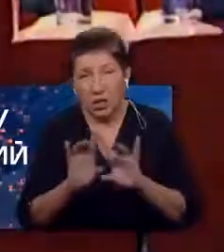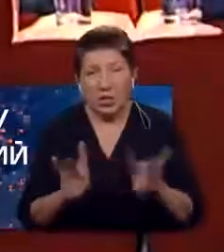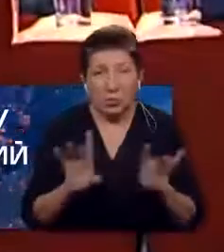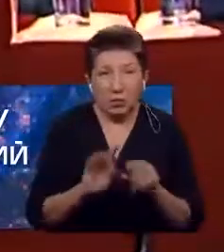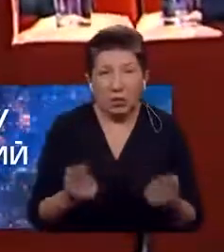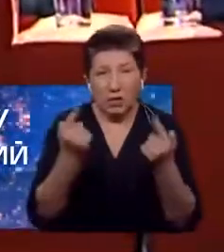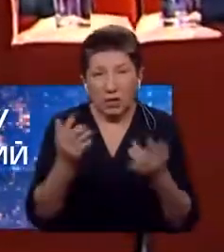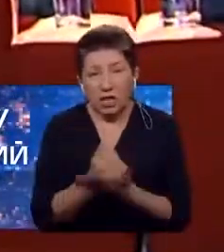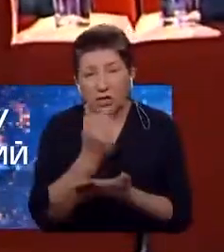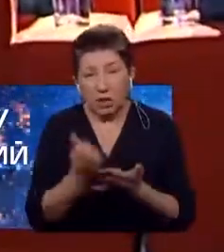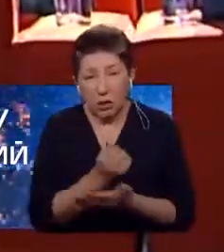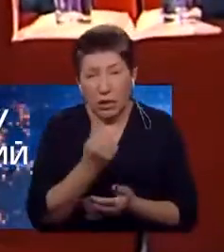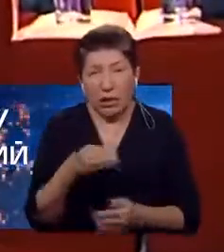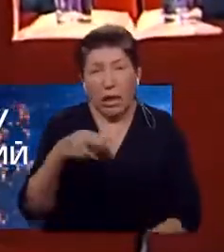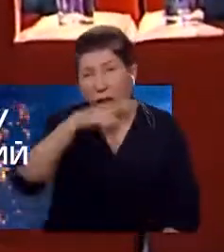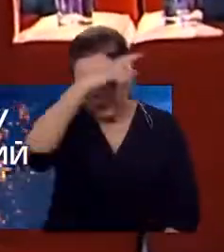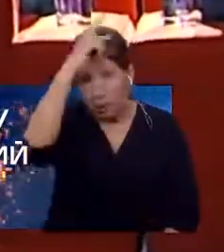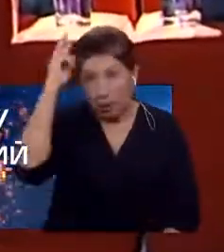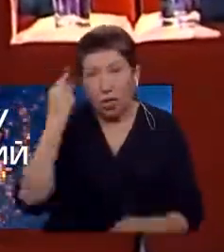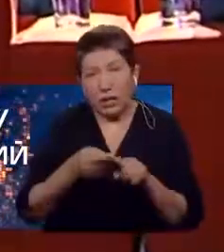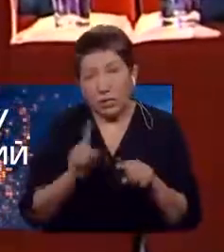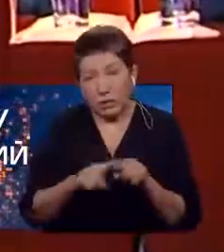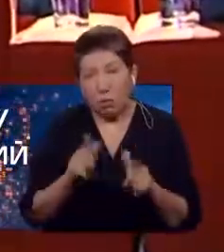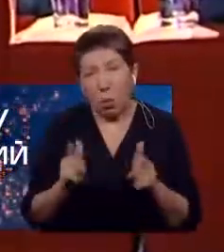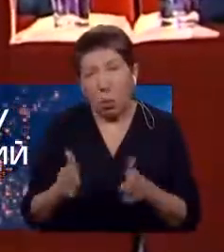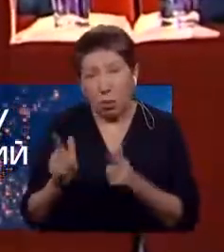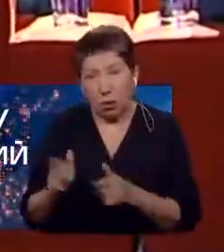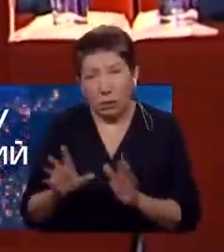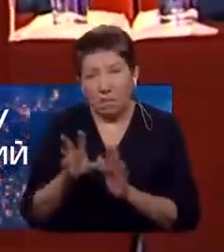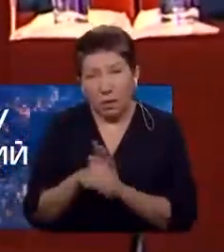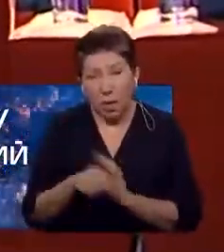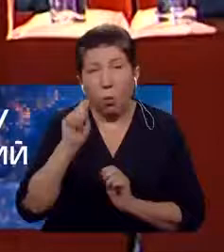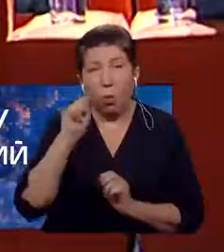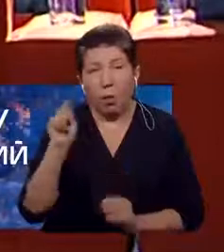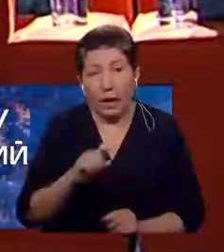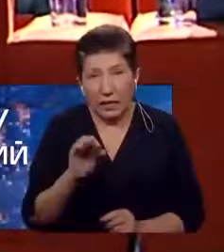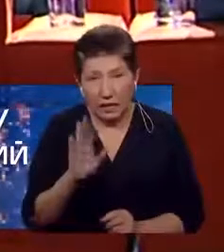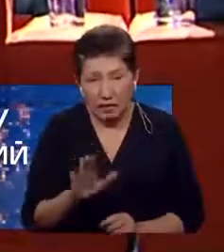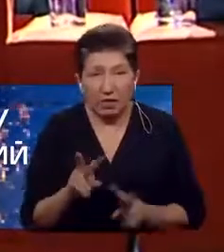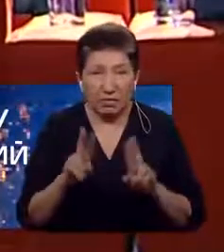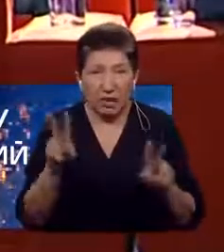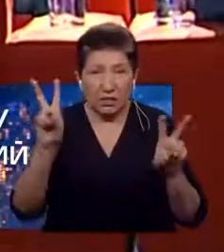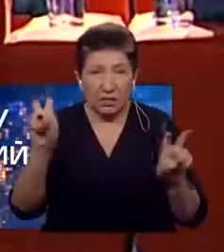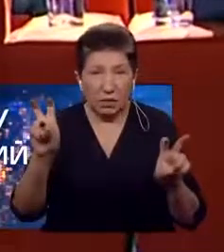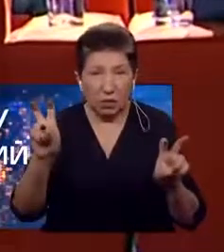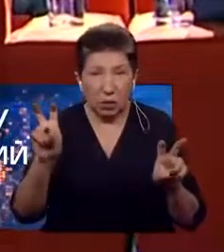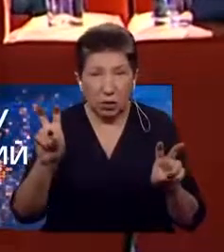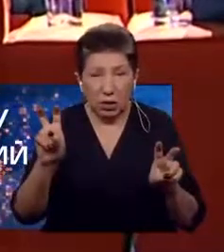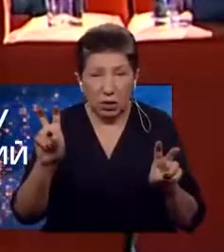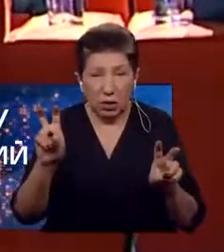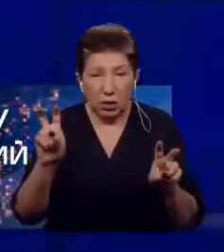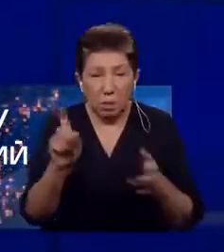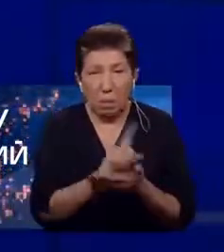величезні досягнення, Тимошенко цими газовими угодами ввела українців в так звану як мишу.